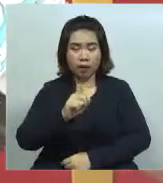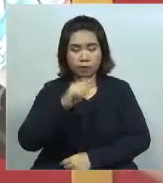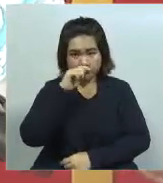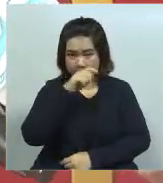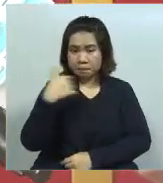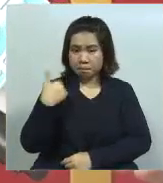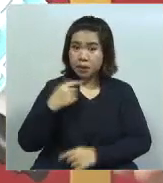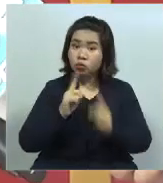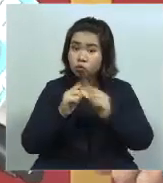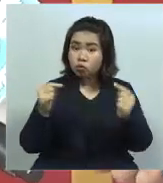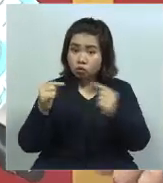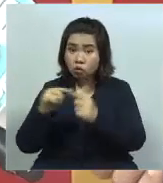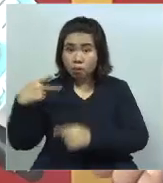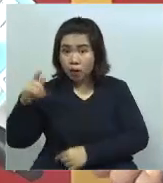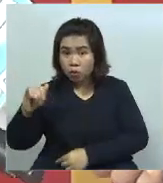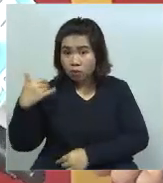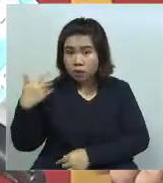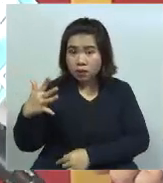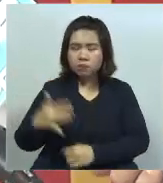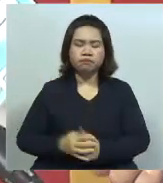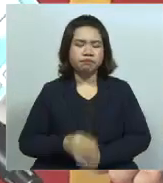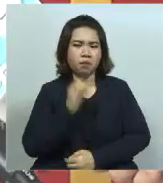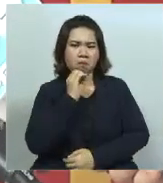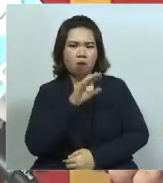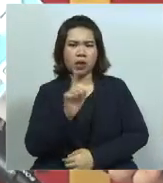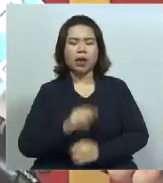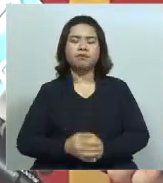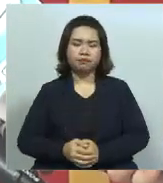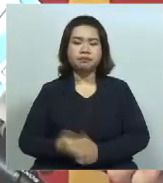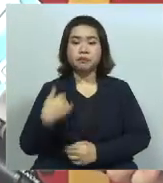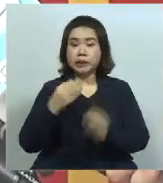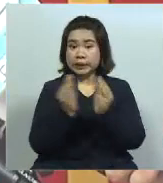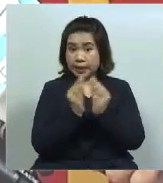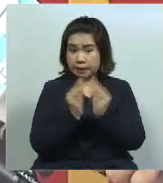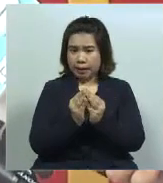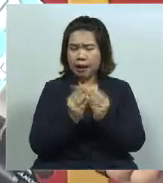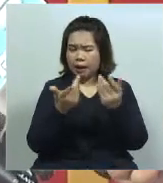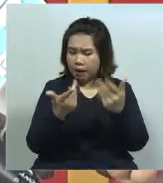ได้พูดคุยกับท่านนายกรัฐมนตรีหรือยังพลเอกประวิตรบอกว่าหลังจากที่มีการโหวตเสร็จสิ้น